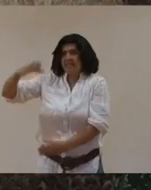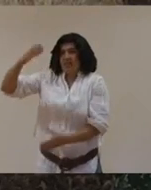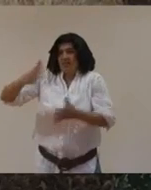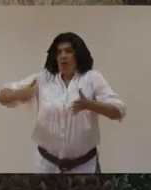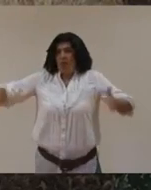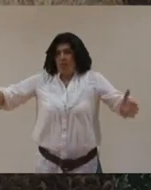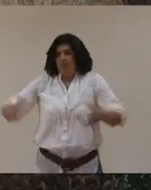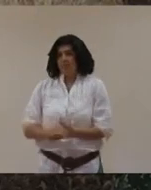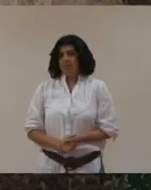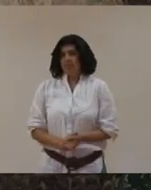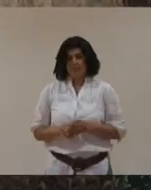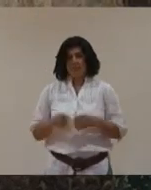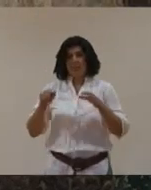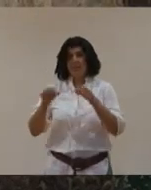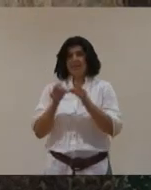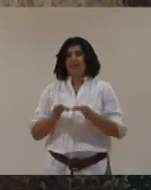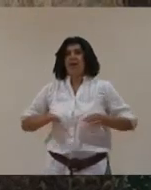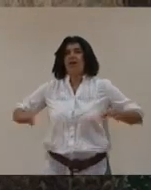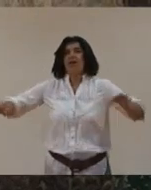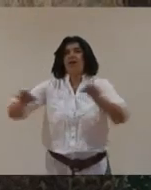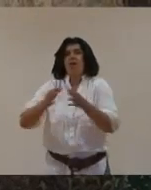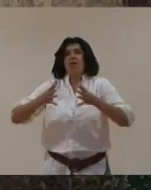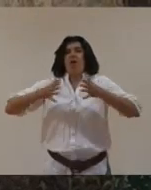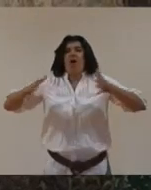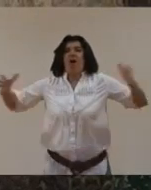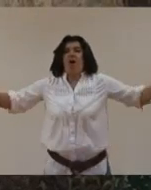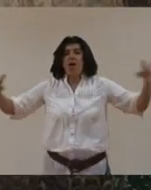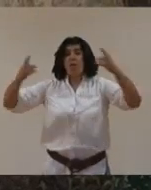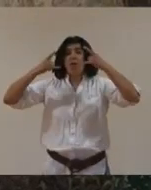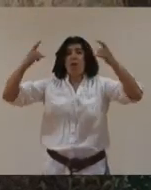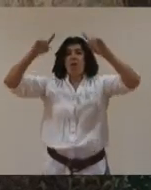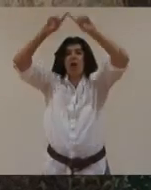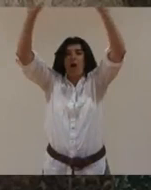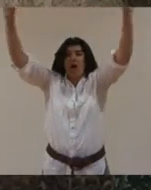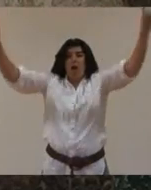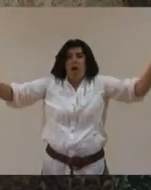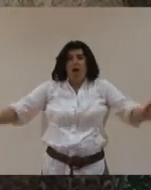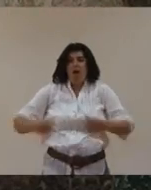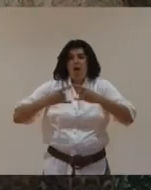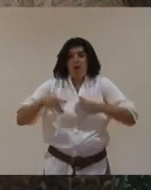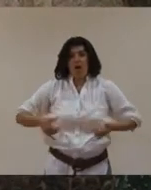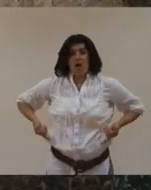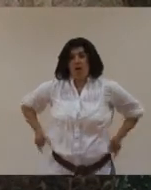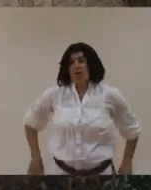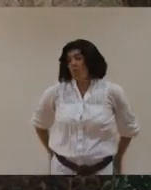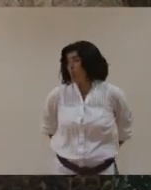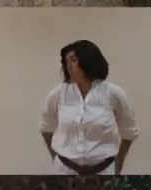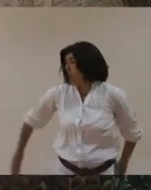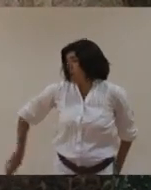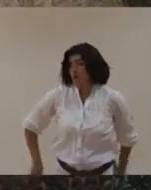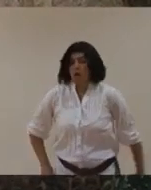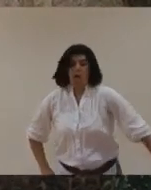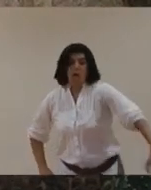retrouve cheminées, conduits de latrine, c'est-à-dire les toilettes, deux grandes baies munies de coups sièges qui